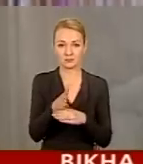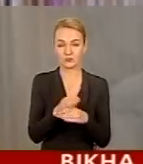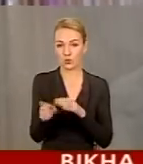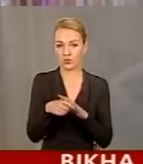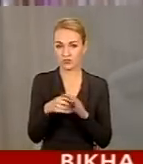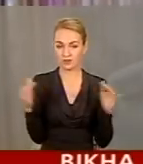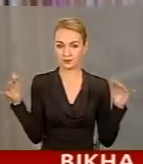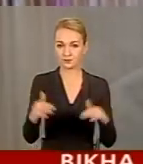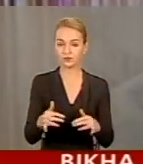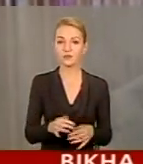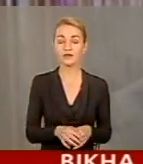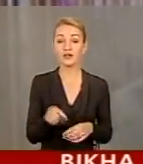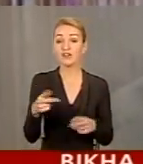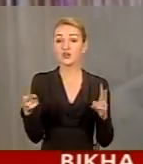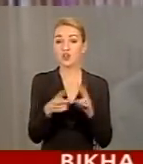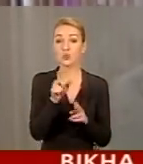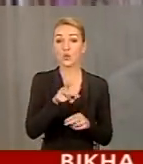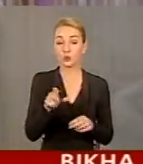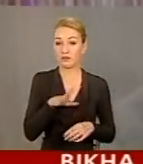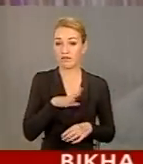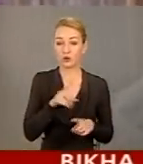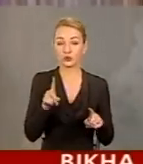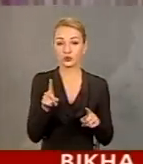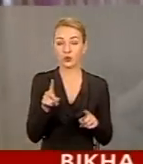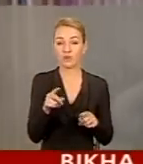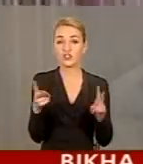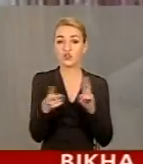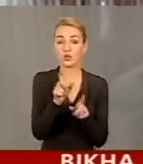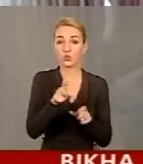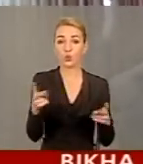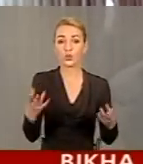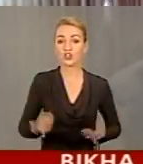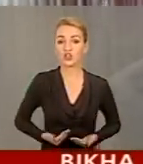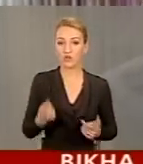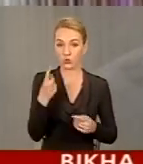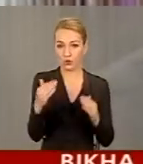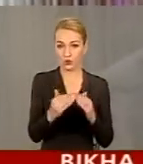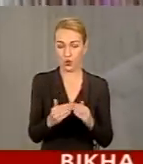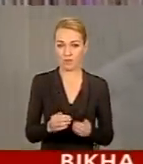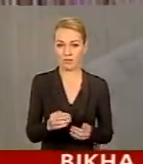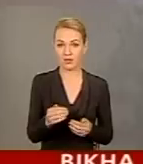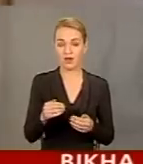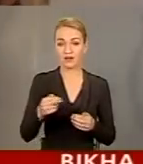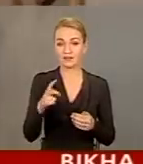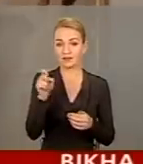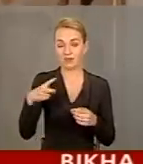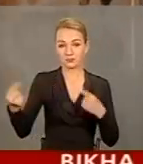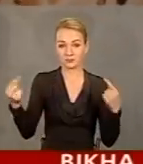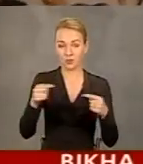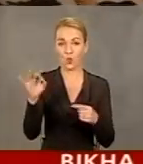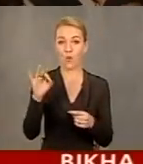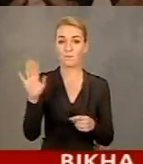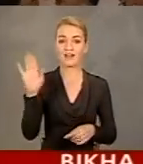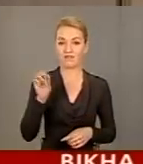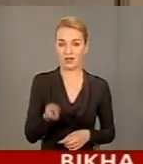що зустрічаються люди, які жили в одному домі. От він приходить з другого залу вечором, вход, о! Привіт. Господар